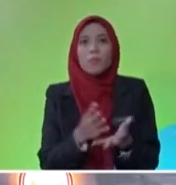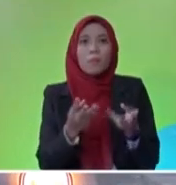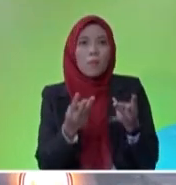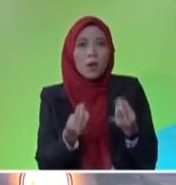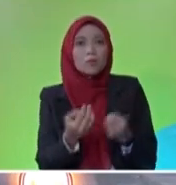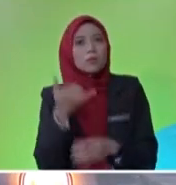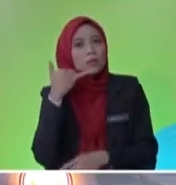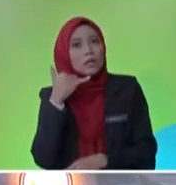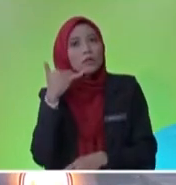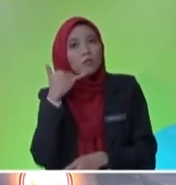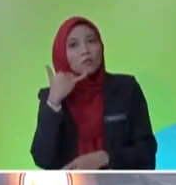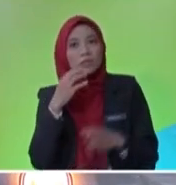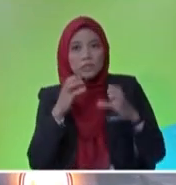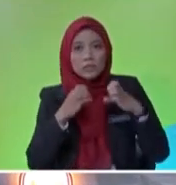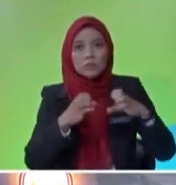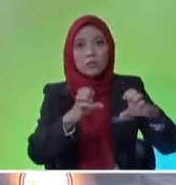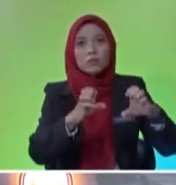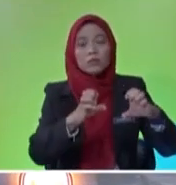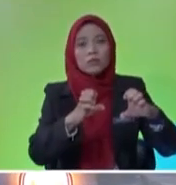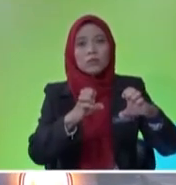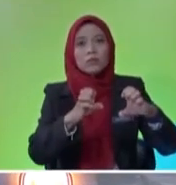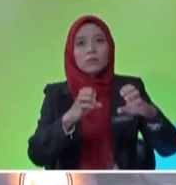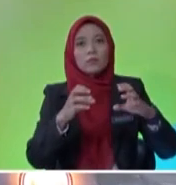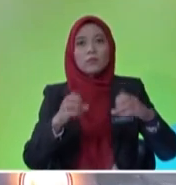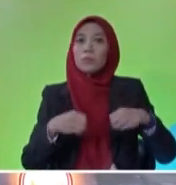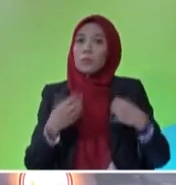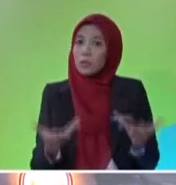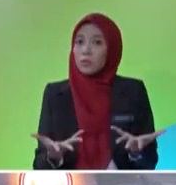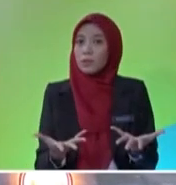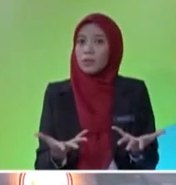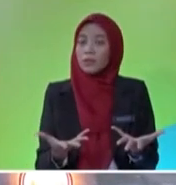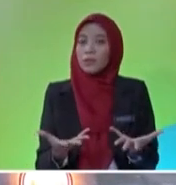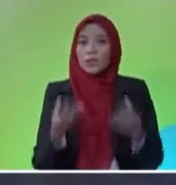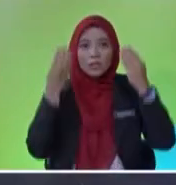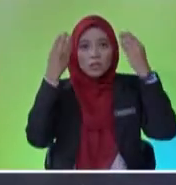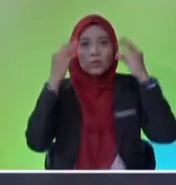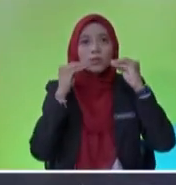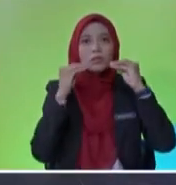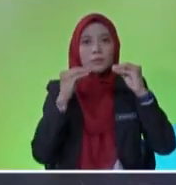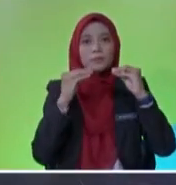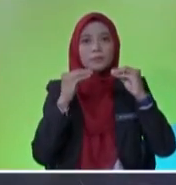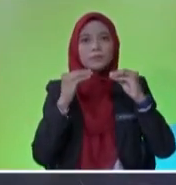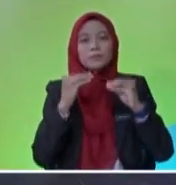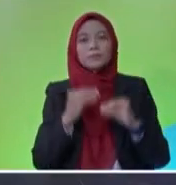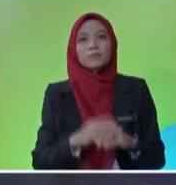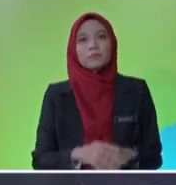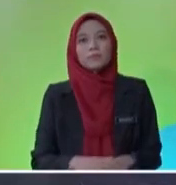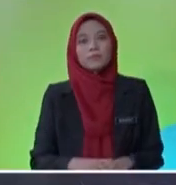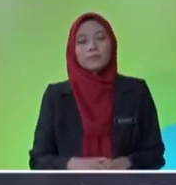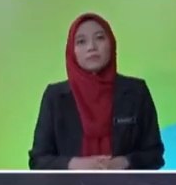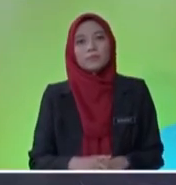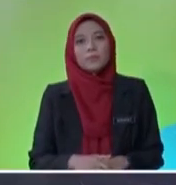teleke cemasan nih macam mana ya cekgu boleh aja ataupun turunkan langkah kepada mereka Sebetulnya saya cakap tadi